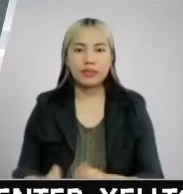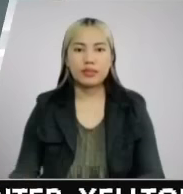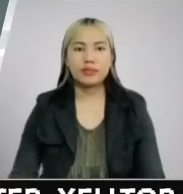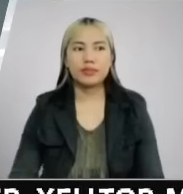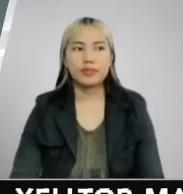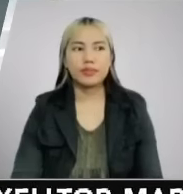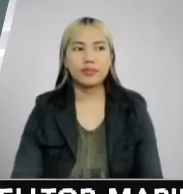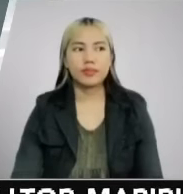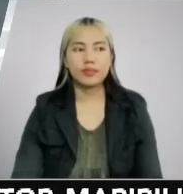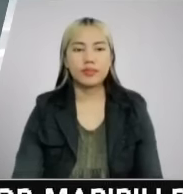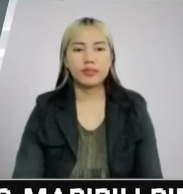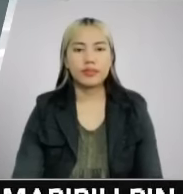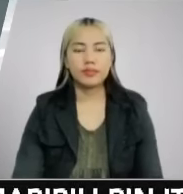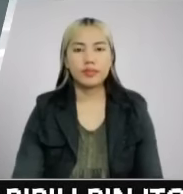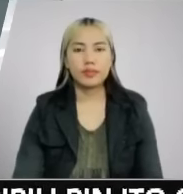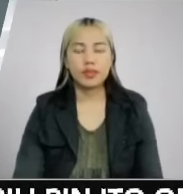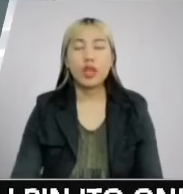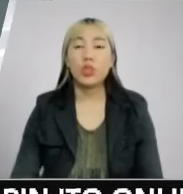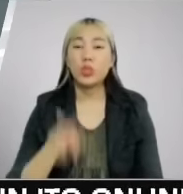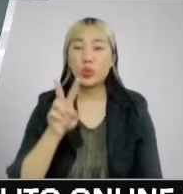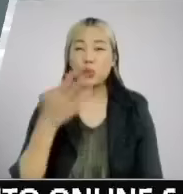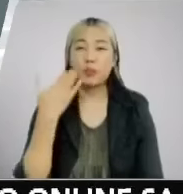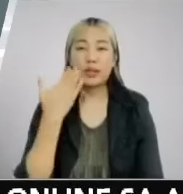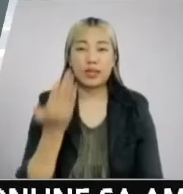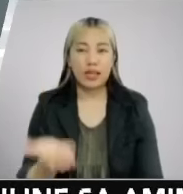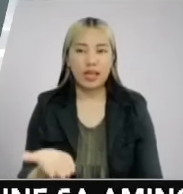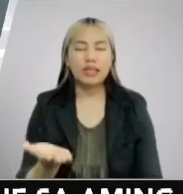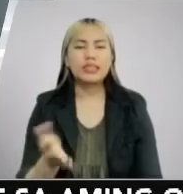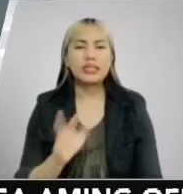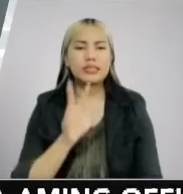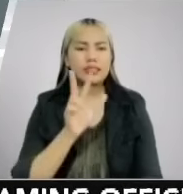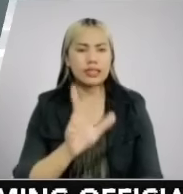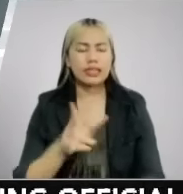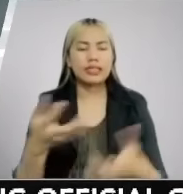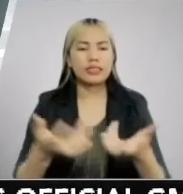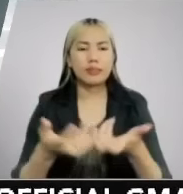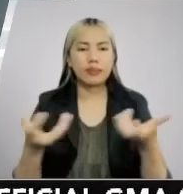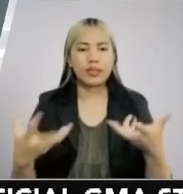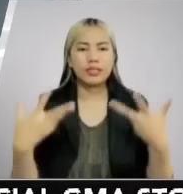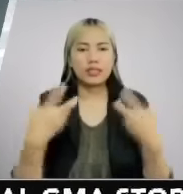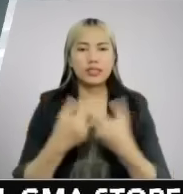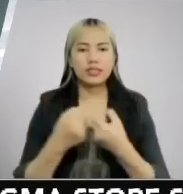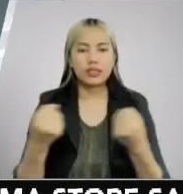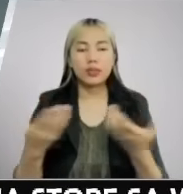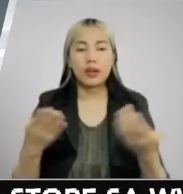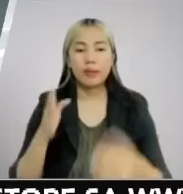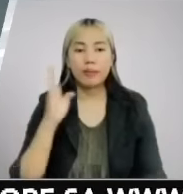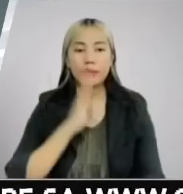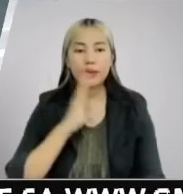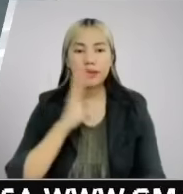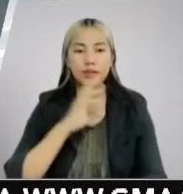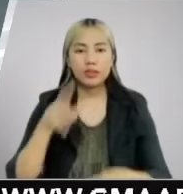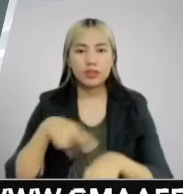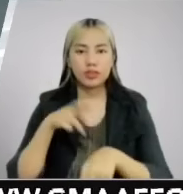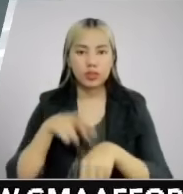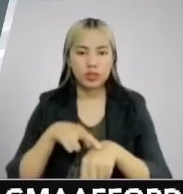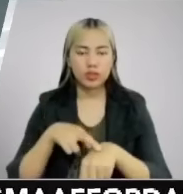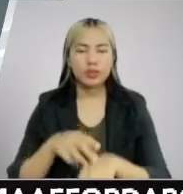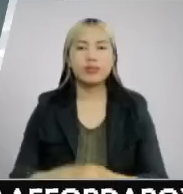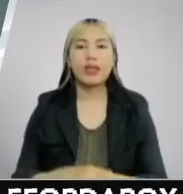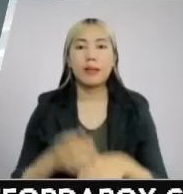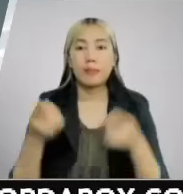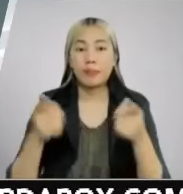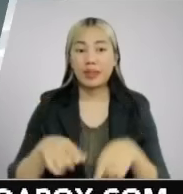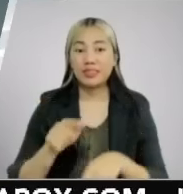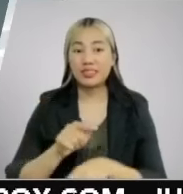samantala dalawa ang patay sa tatlong magkakahiwalay na aksidenteng naitala sa Bicol Region sa Balungao pangasina naman sugatan ang Rider at